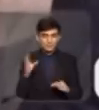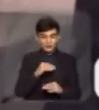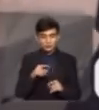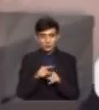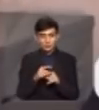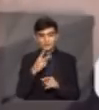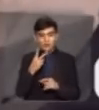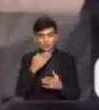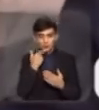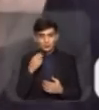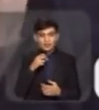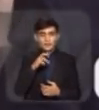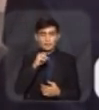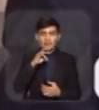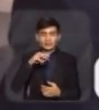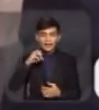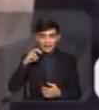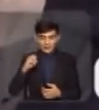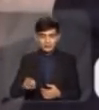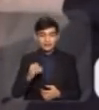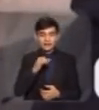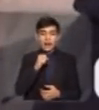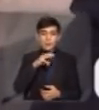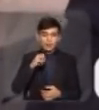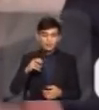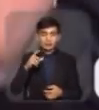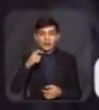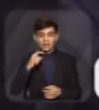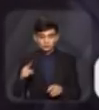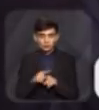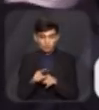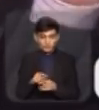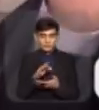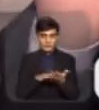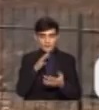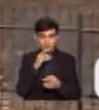В Бертилеке и Ямангельды, но в этом году будет. Газ тоже со временем проведем.